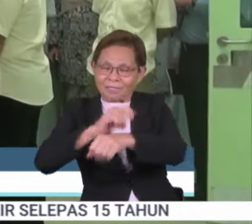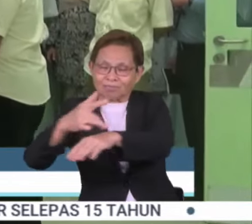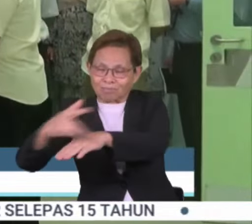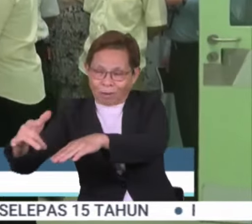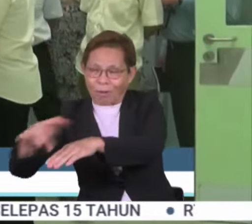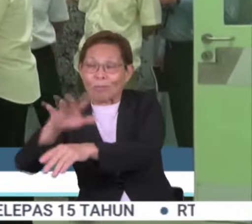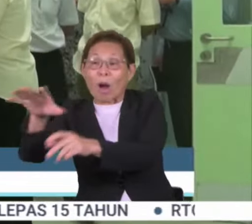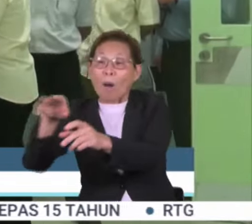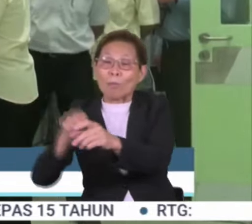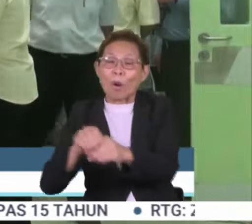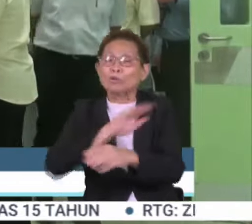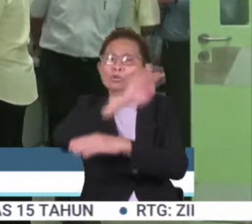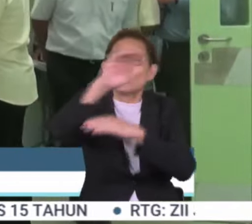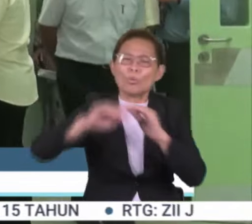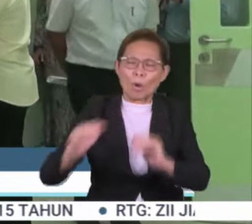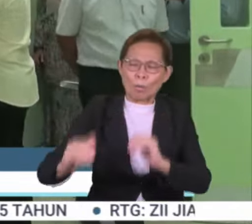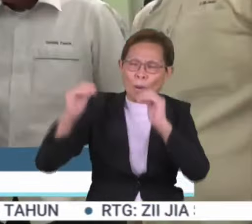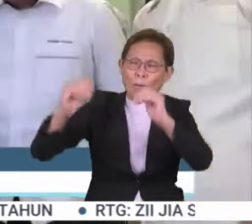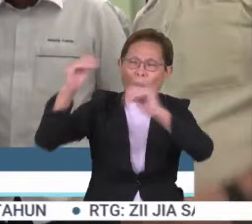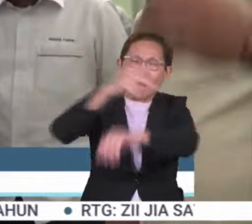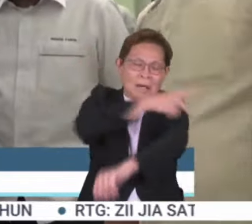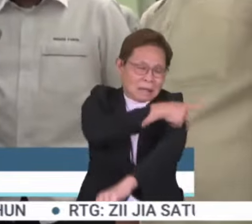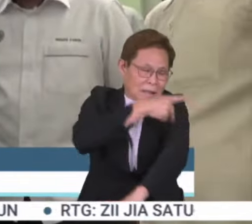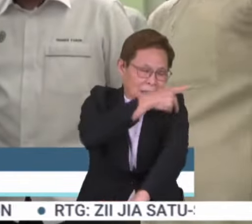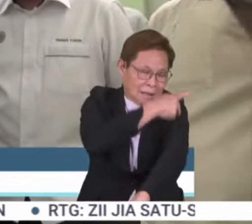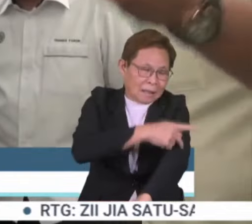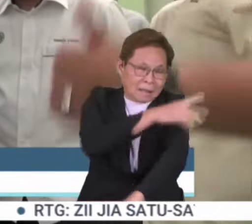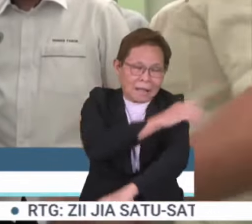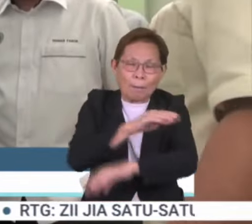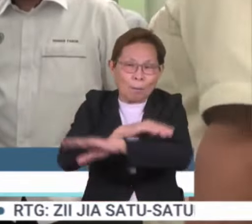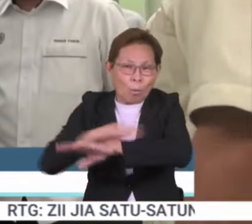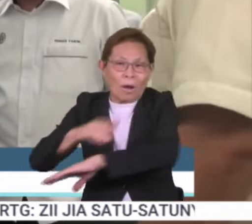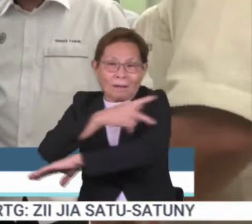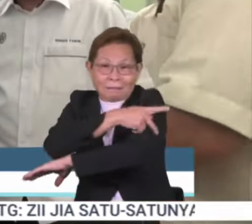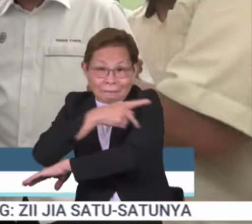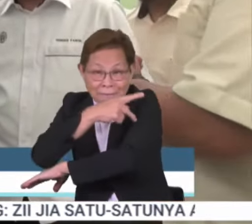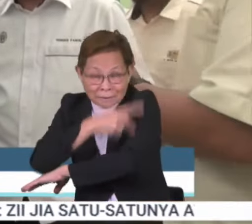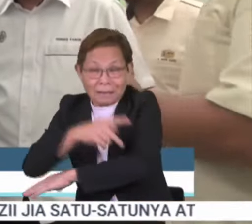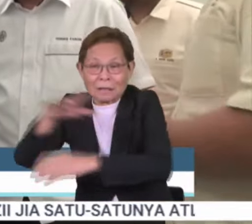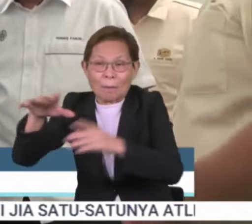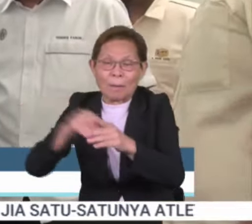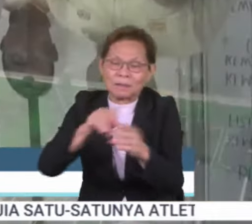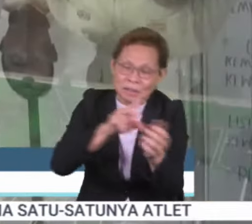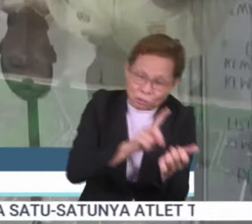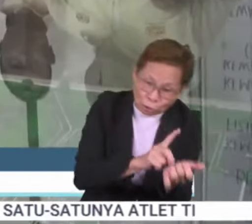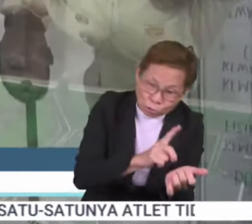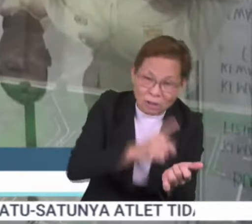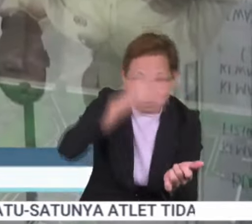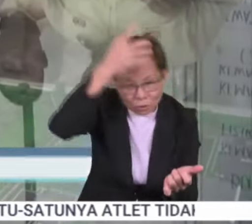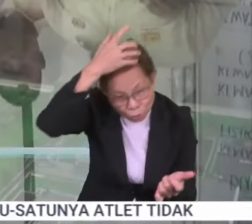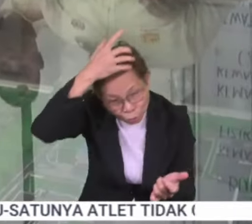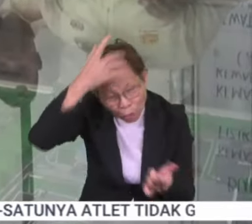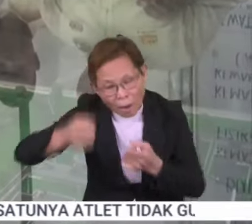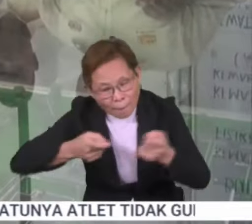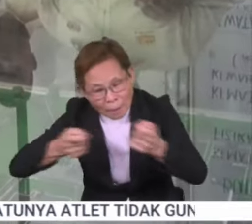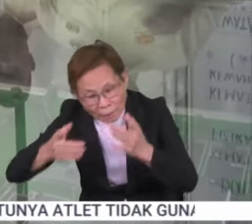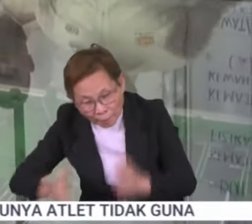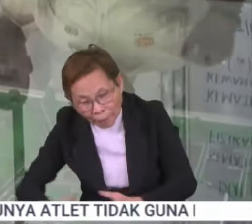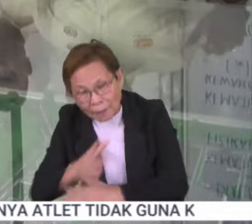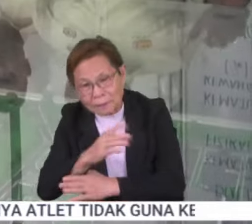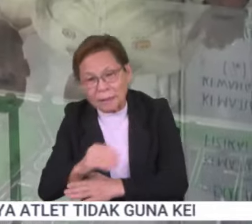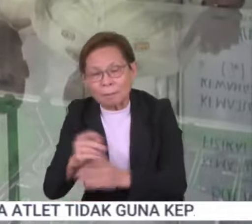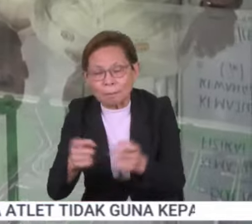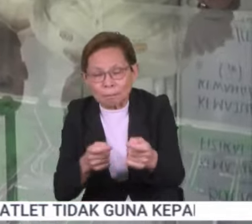yang membangbitkan semua peringkat clinikal dan bukan clinikal ini termasuk Doktor juru rawat pentabir